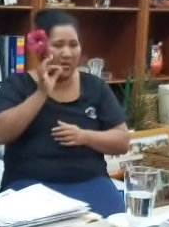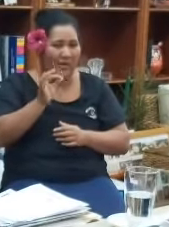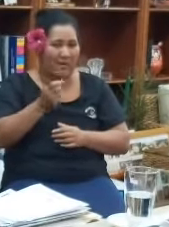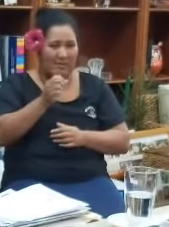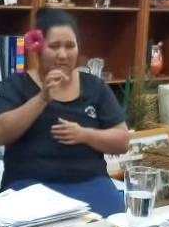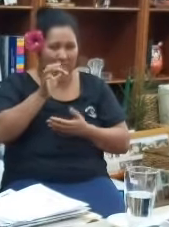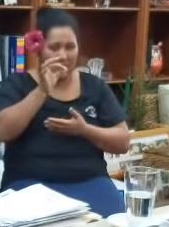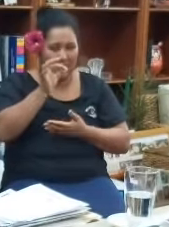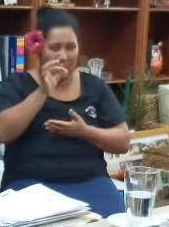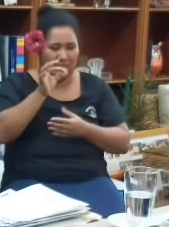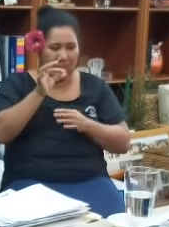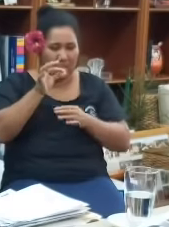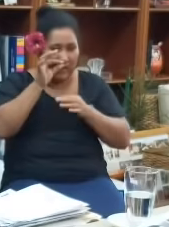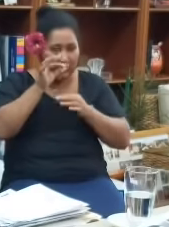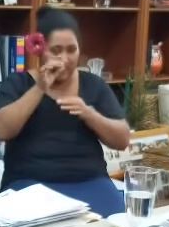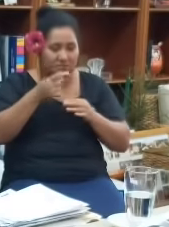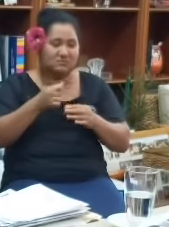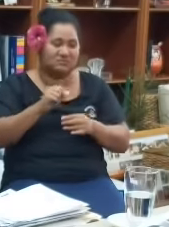ice.